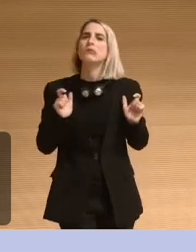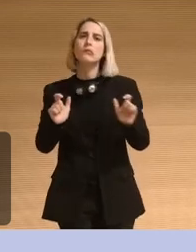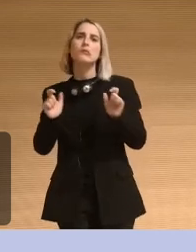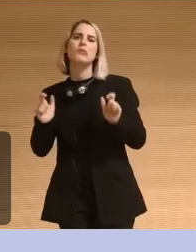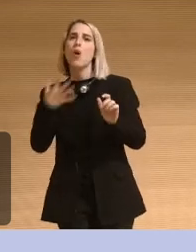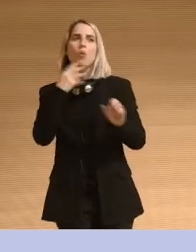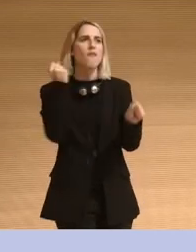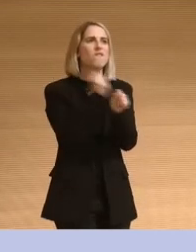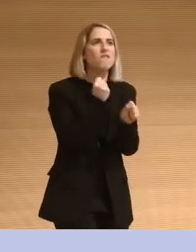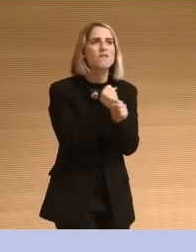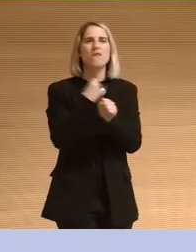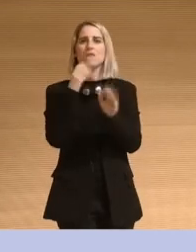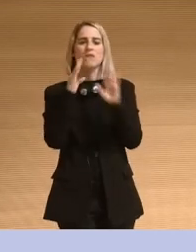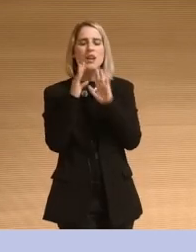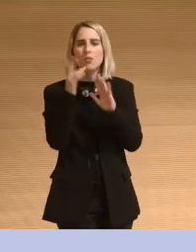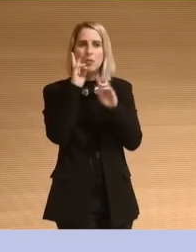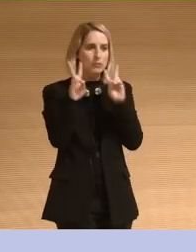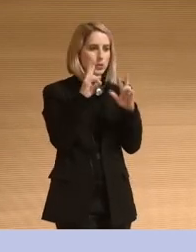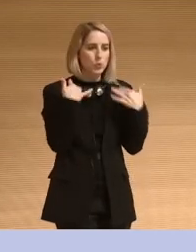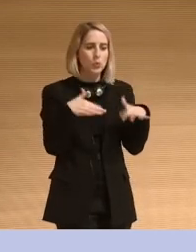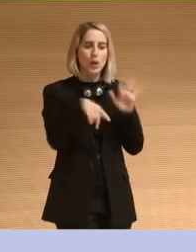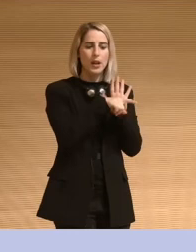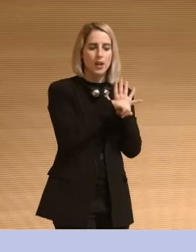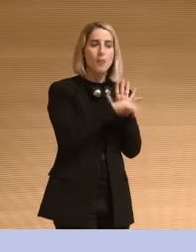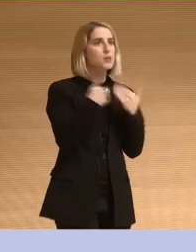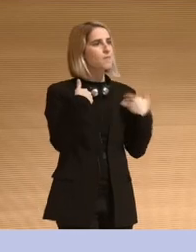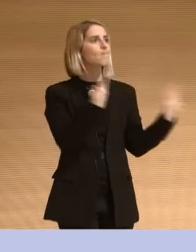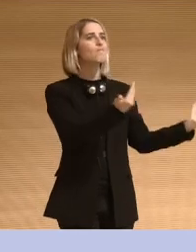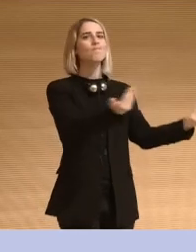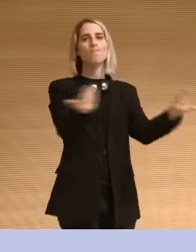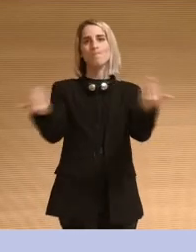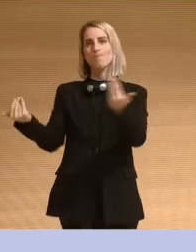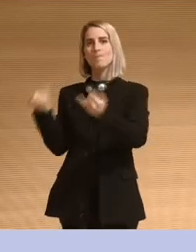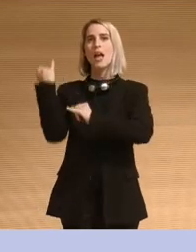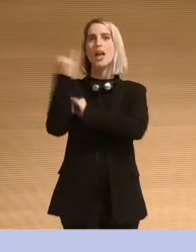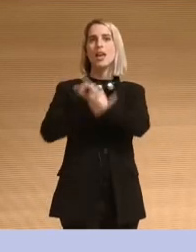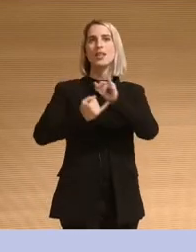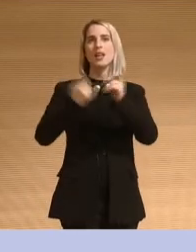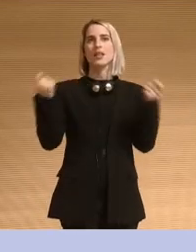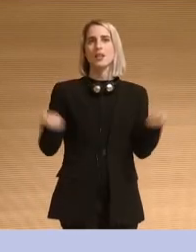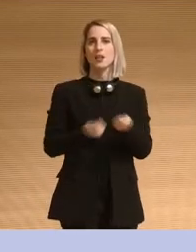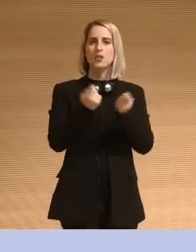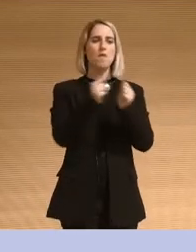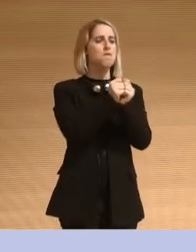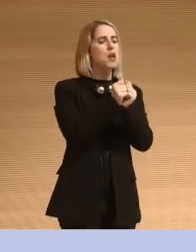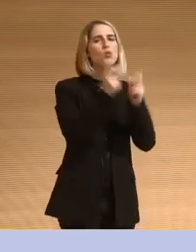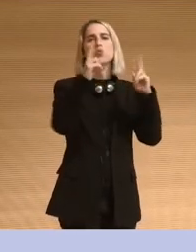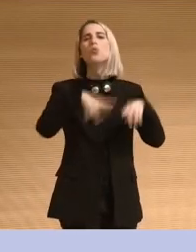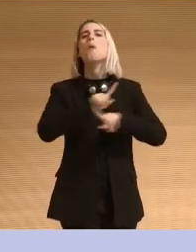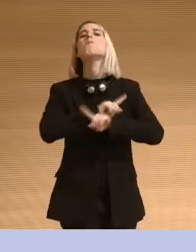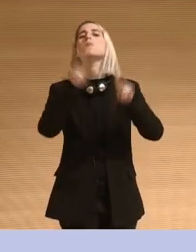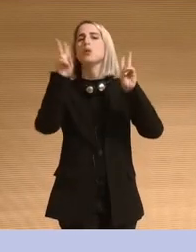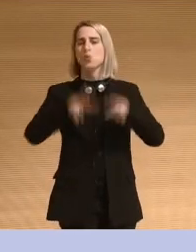lockdown και στο Facebook. Έτσι κάναμε ένα δημόσιο κάλεσμα στους χρήστες του διαδικτύου, φίλους γνωστούς αλλά και μη γνωστούς,